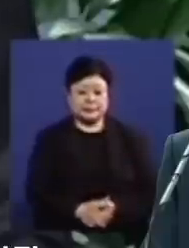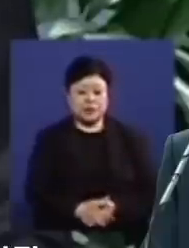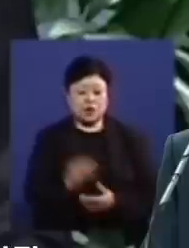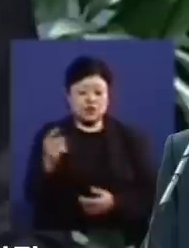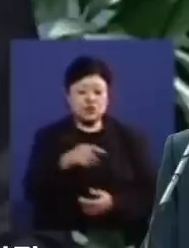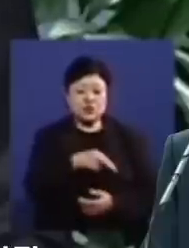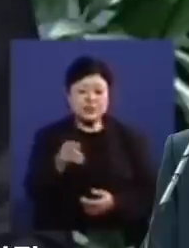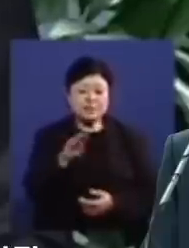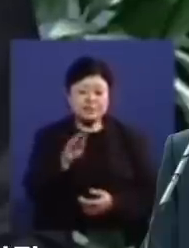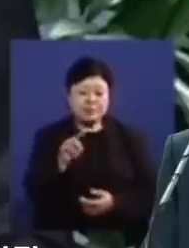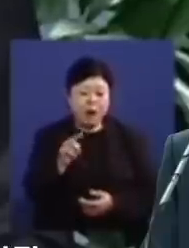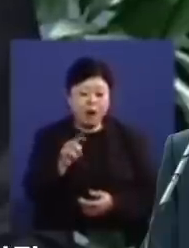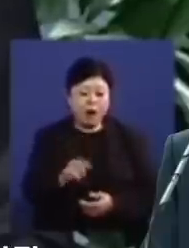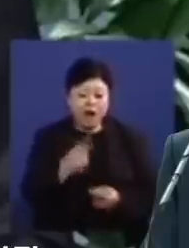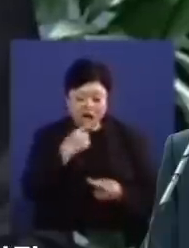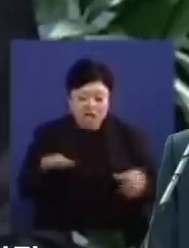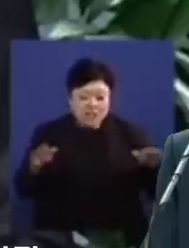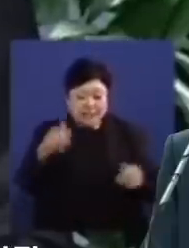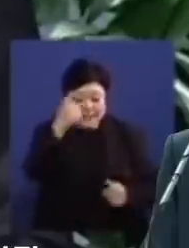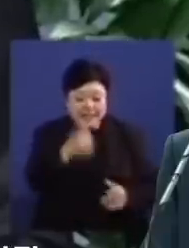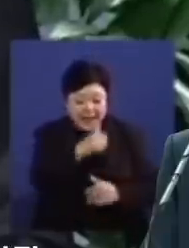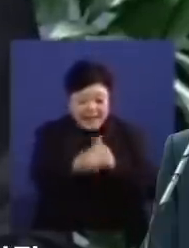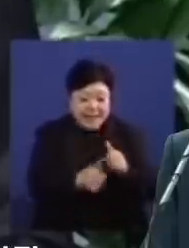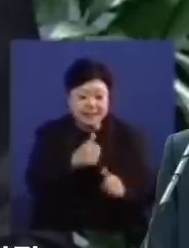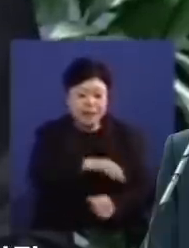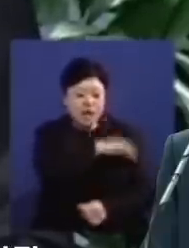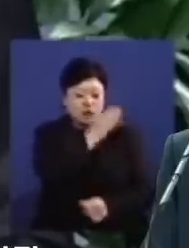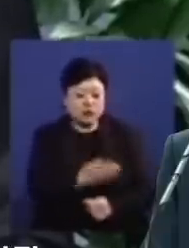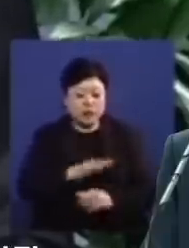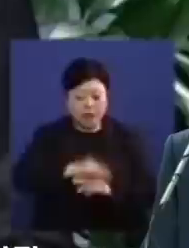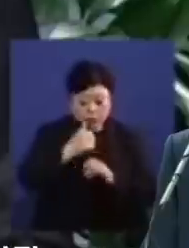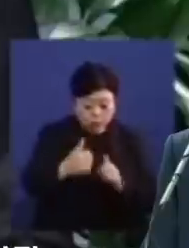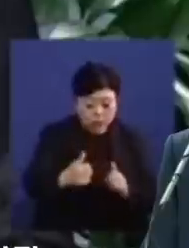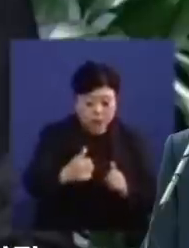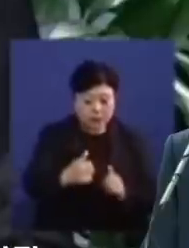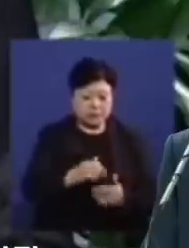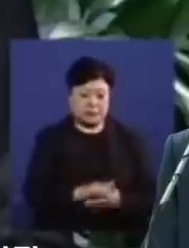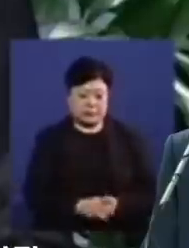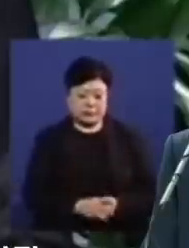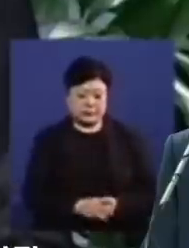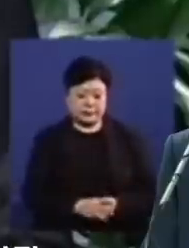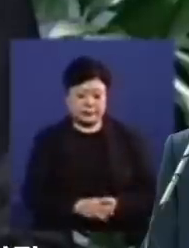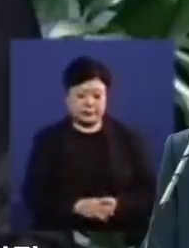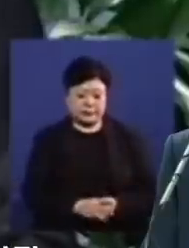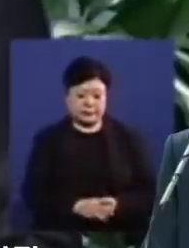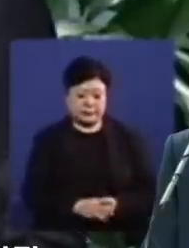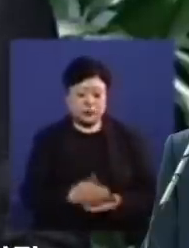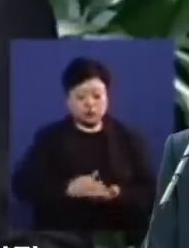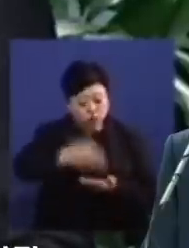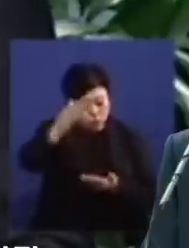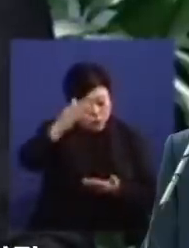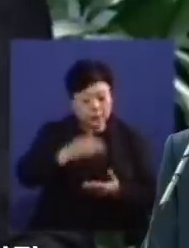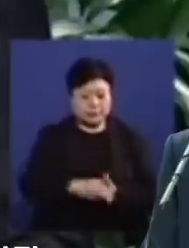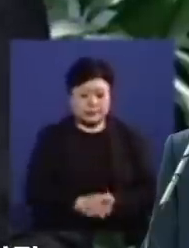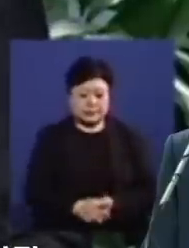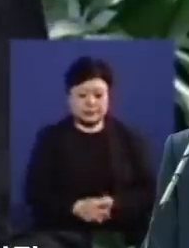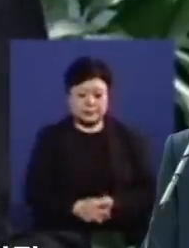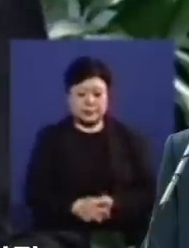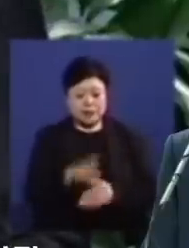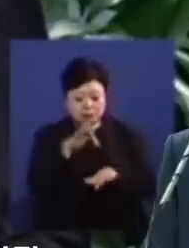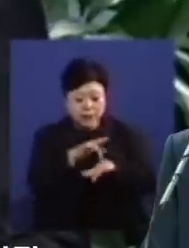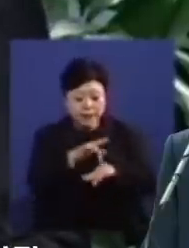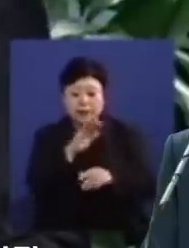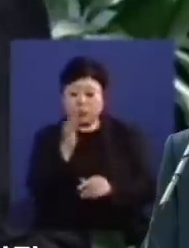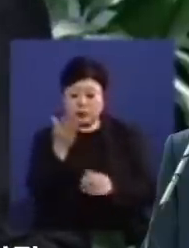루시퍼라는 천사장이 하나님의 주권에 도전하고 하나님과 동등하게 되려고 하다가 쫓겨나서 사탄이